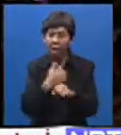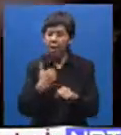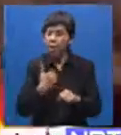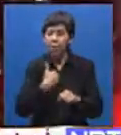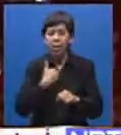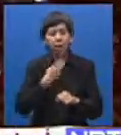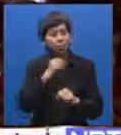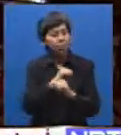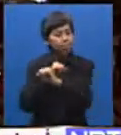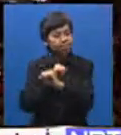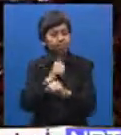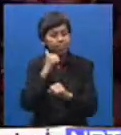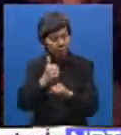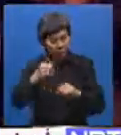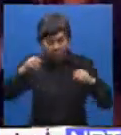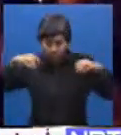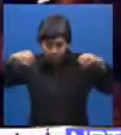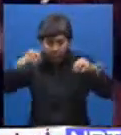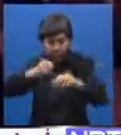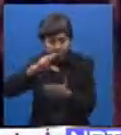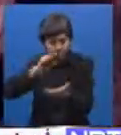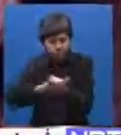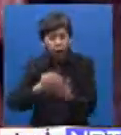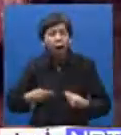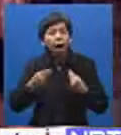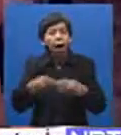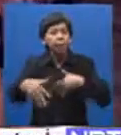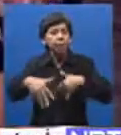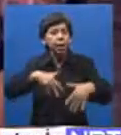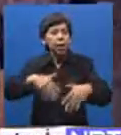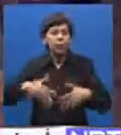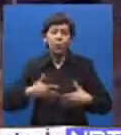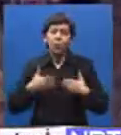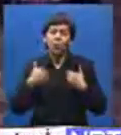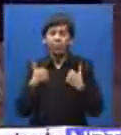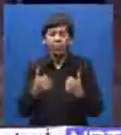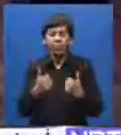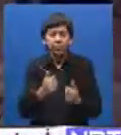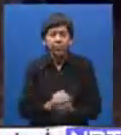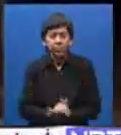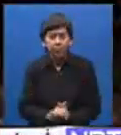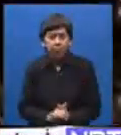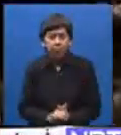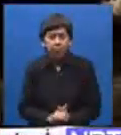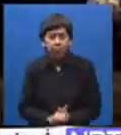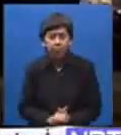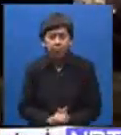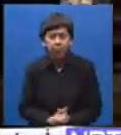เป็นเมืองที่ปลอดภัยซึ่งเป็นการคืนความสุขให้กับประชาชน